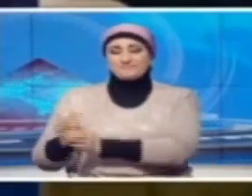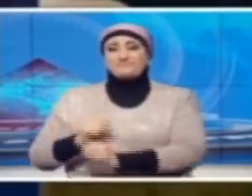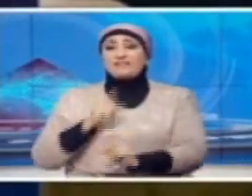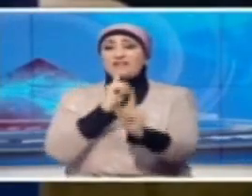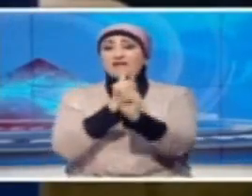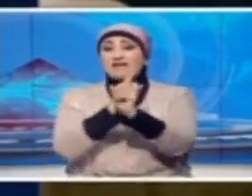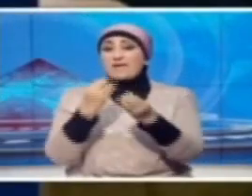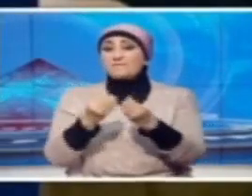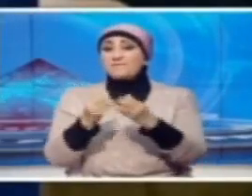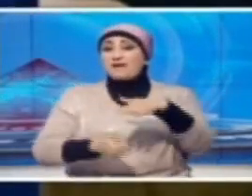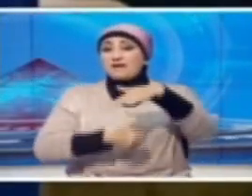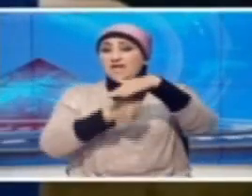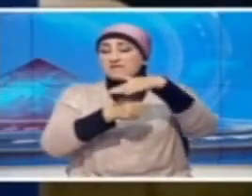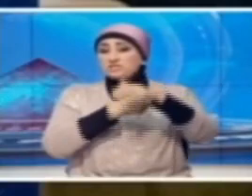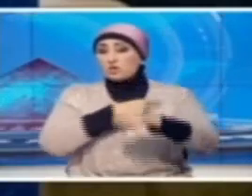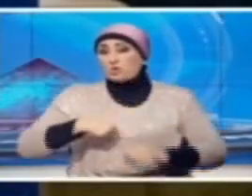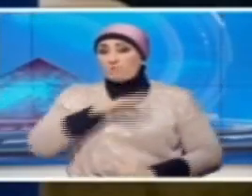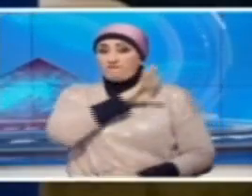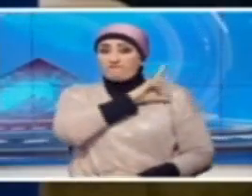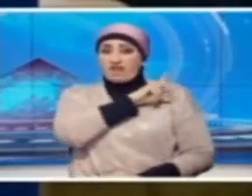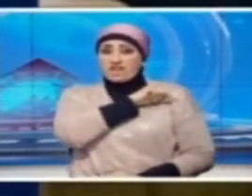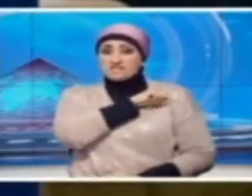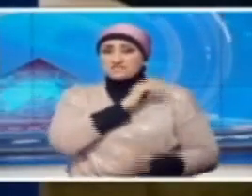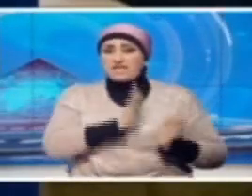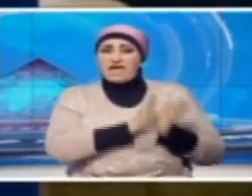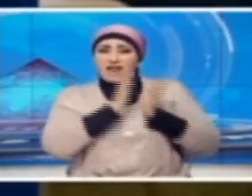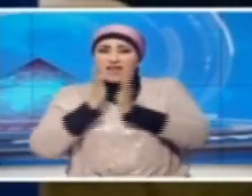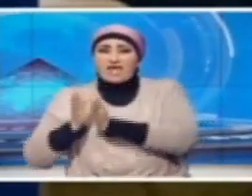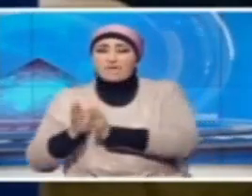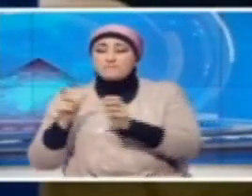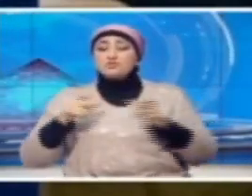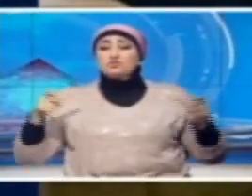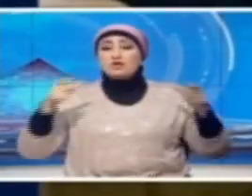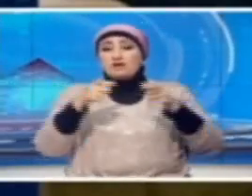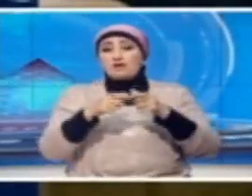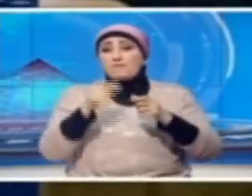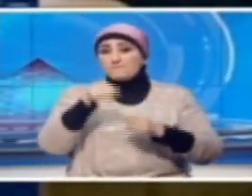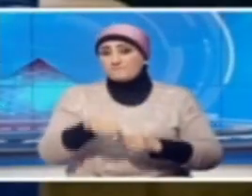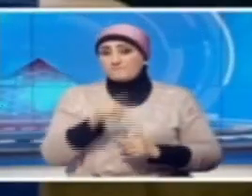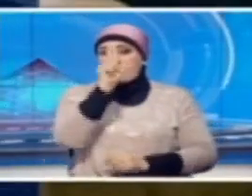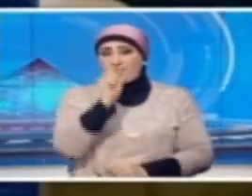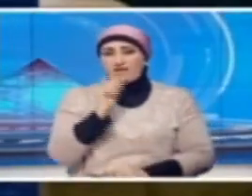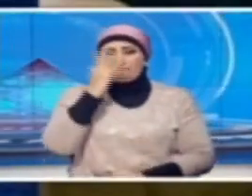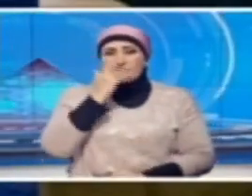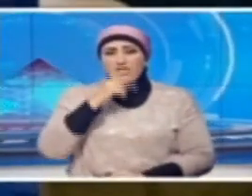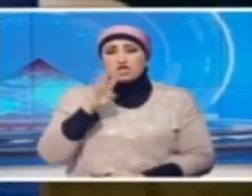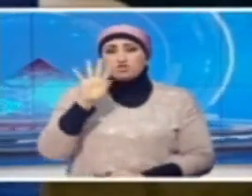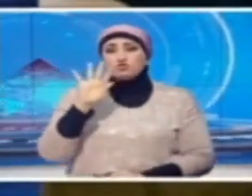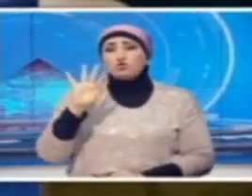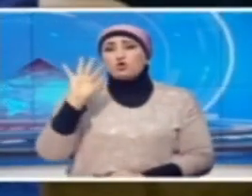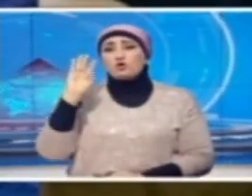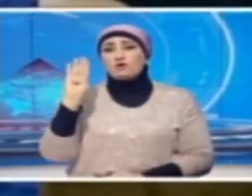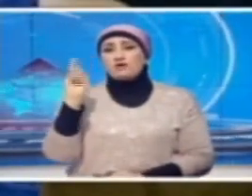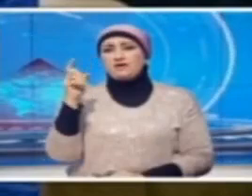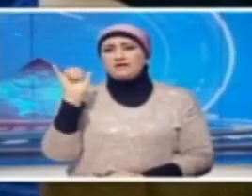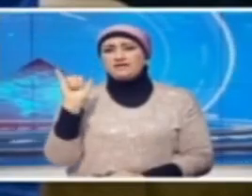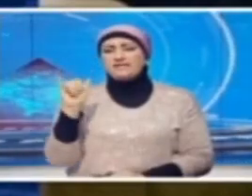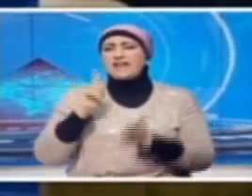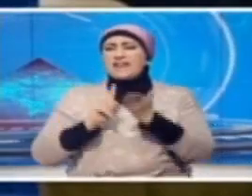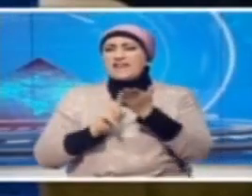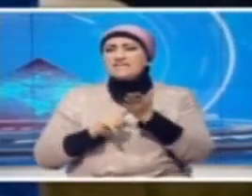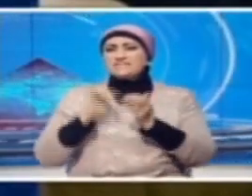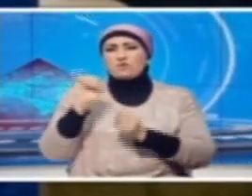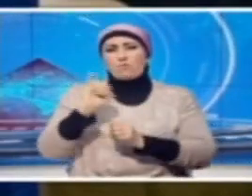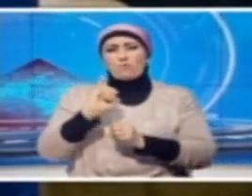خلال لقائه رئيس الوزراء الفلسطيني على هامش القمة الإفريقية، شكري يؤكد أهمية تهيئة المناخ